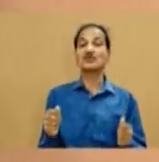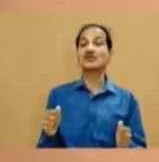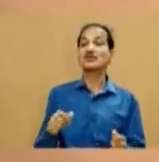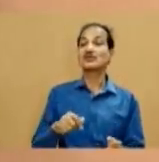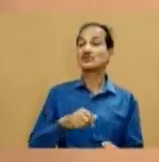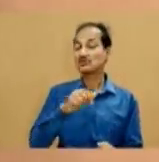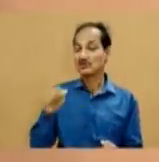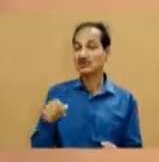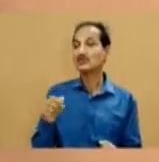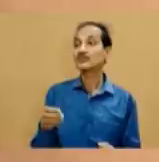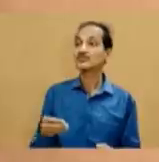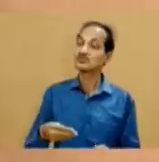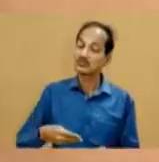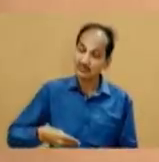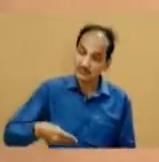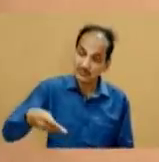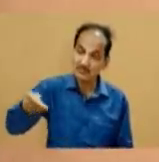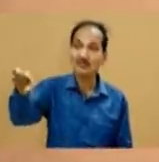4,00,000 ମେଟ୍ରିକ୍ ଟନ୍, ପୁଣି ଥରେ କହିବି ଶୁଣନ୍ତୁ,